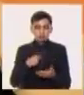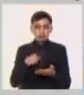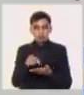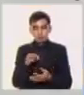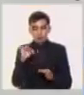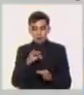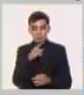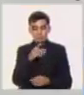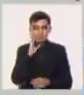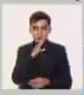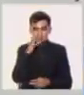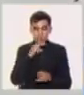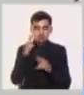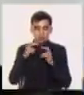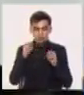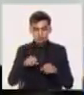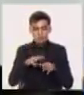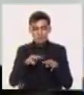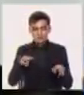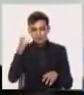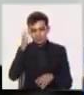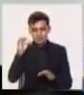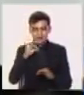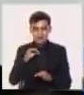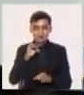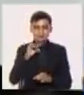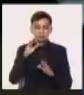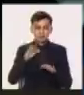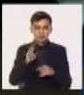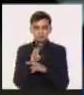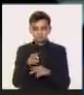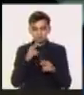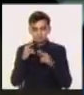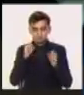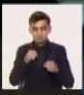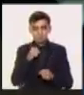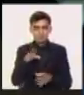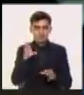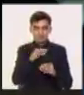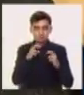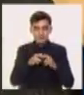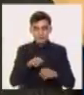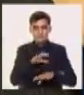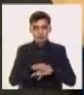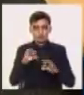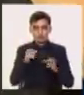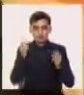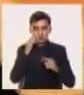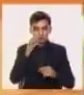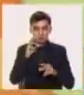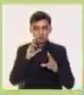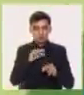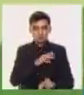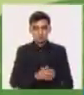родители могут обратиться с жалобой в Министерство образования и науки. В ведомстве обещали разобраться с каждым фактом. Ардак